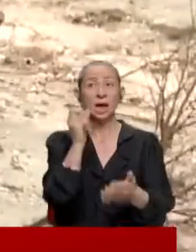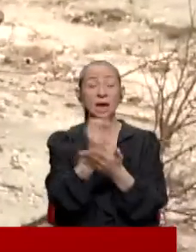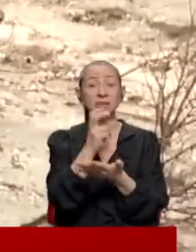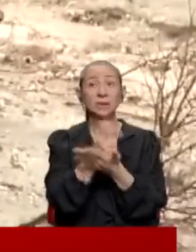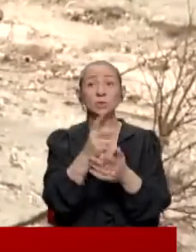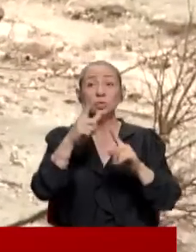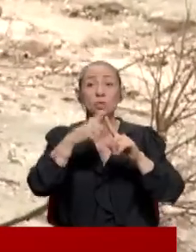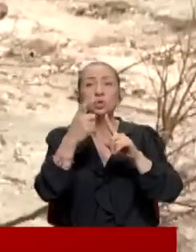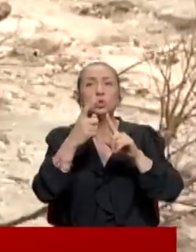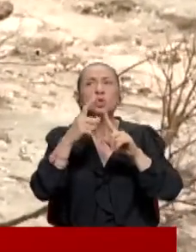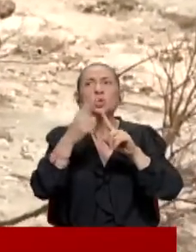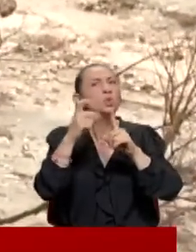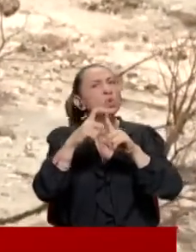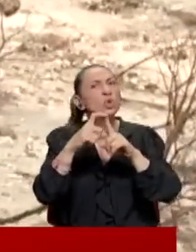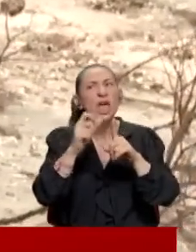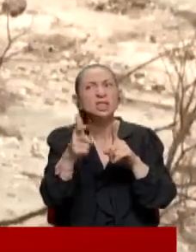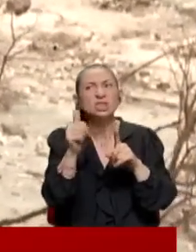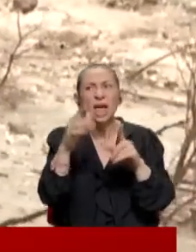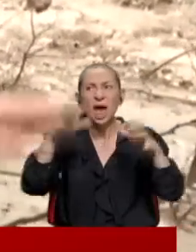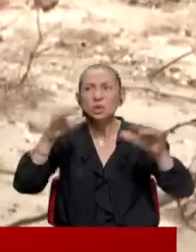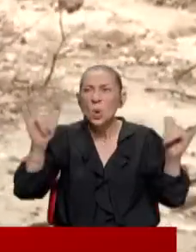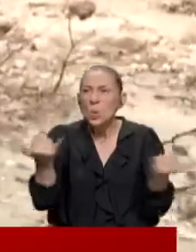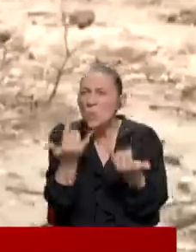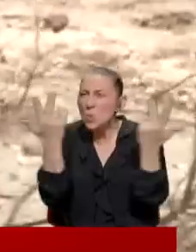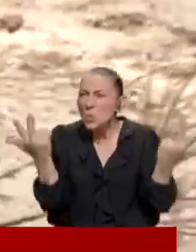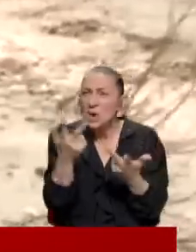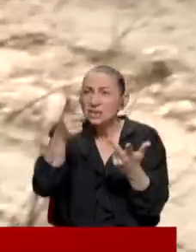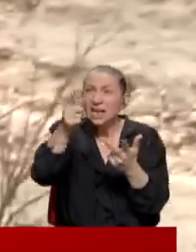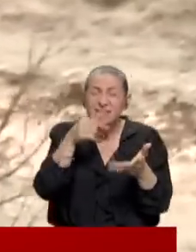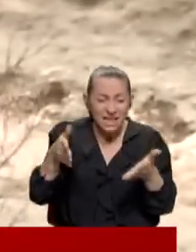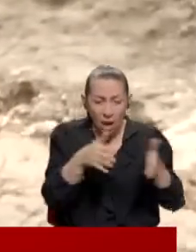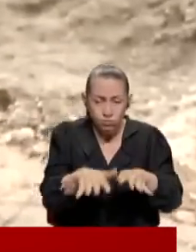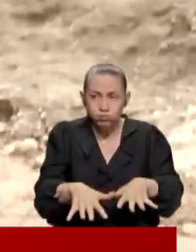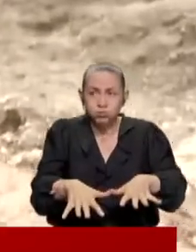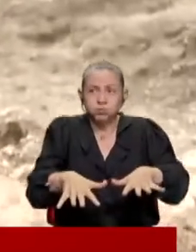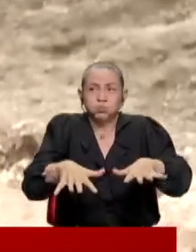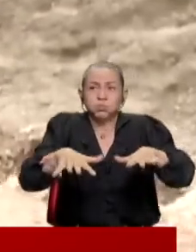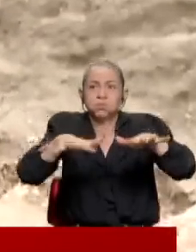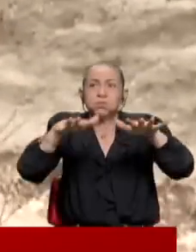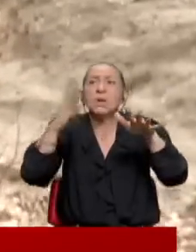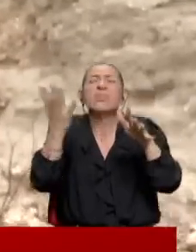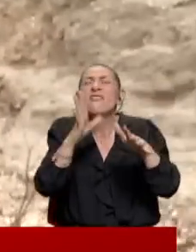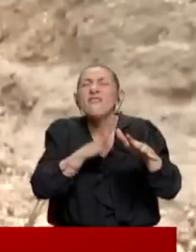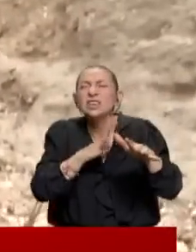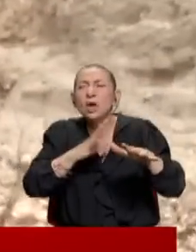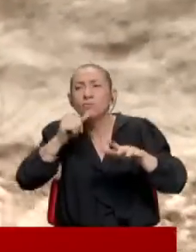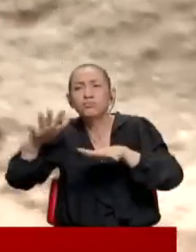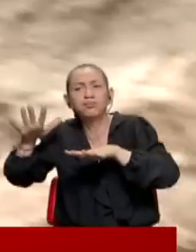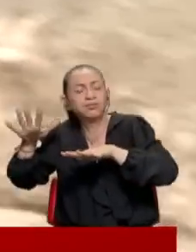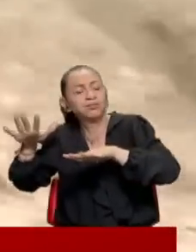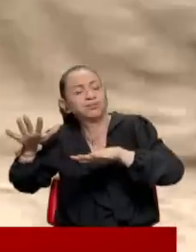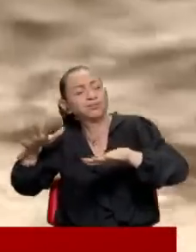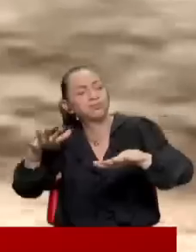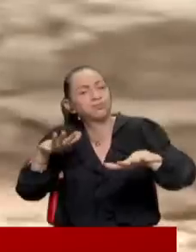Adıyaman'ın Tut ilçesinde yağış o kadar şiddetliydi ki işte bu dere taştı. Önüne kattığı ne varsa